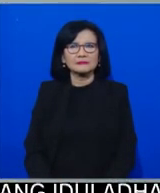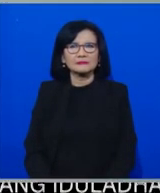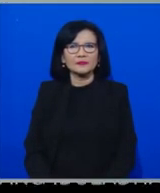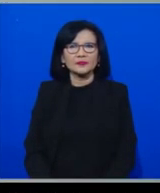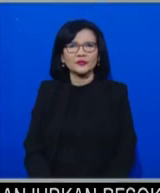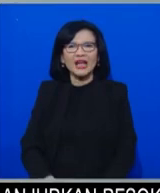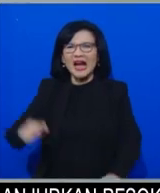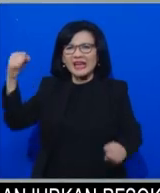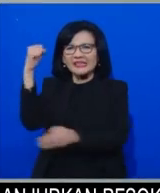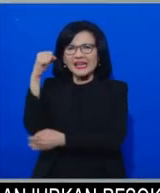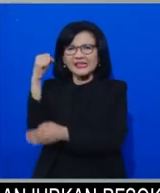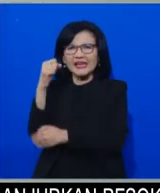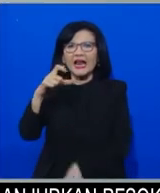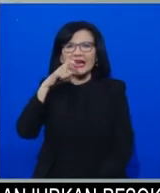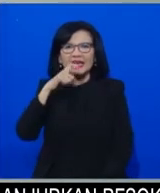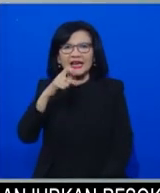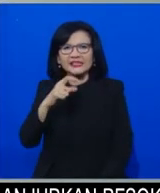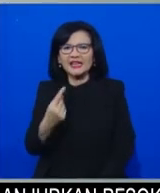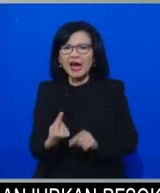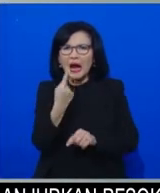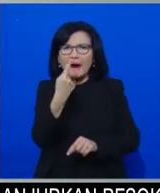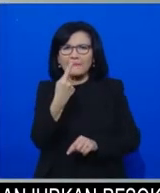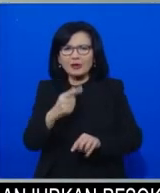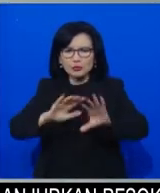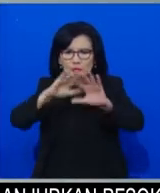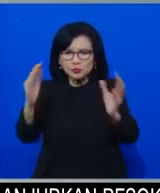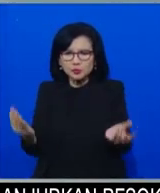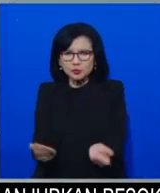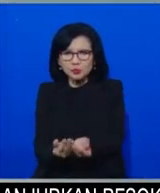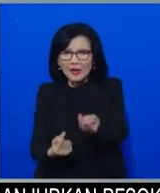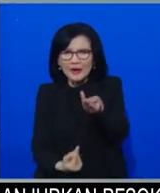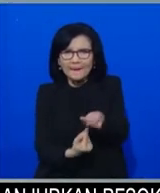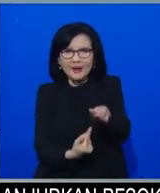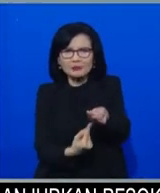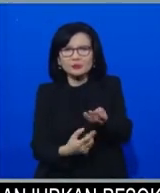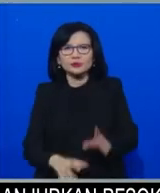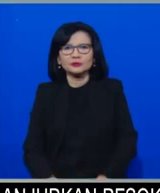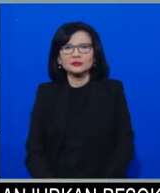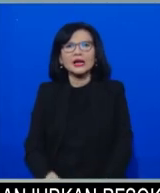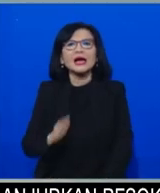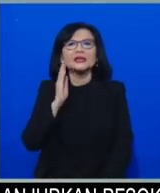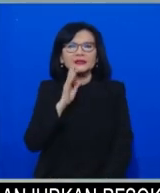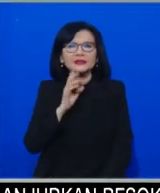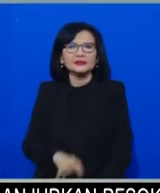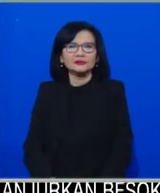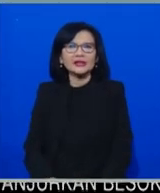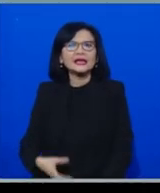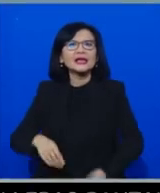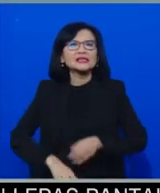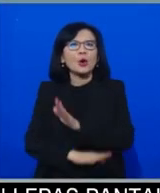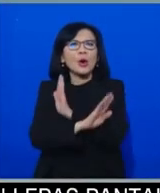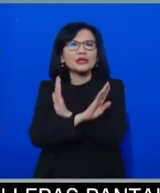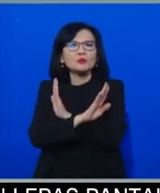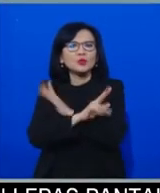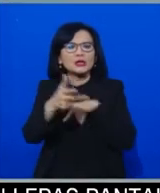Aksi kejahatan dengan modus ranjau paku yang dilakukan oleh FN, pria 41 tahun warga Krembangan, Surabaya, Jawa Timur,